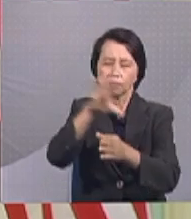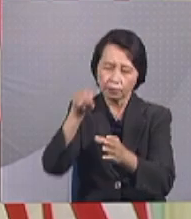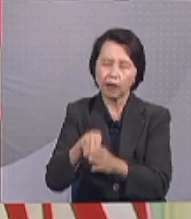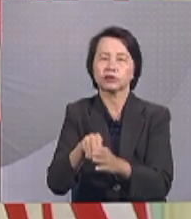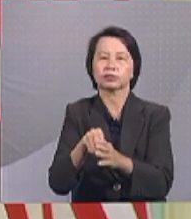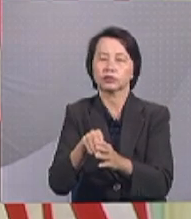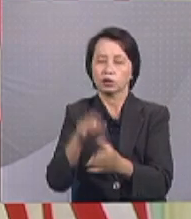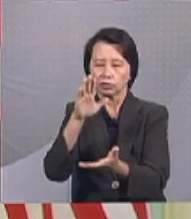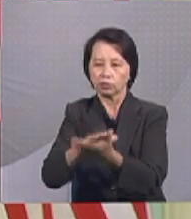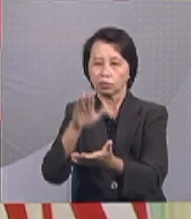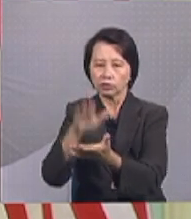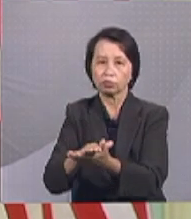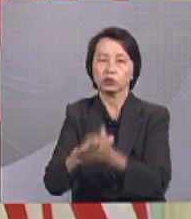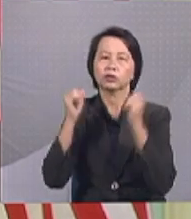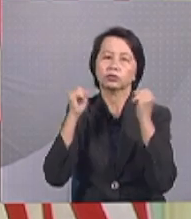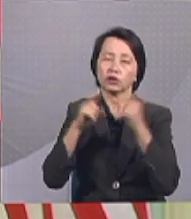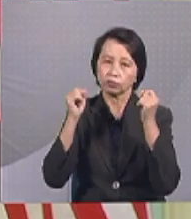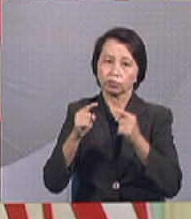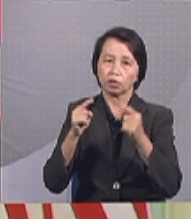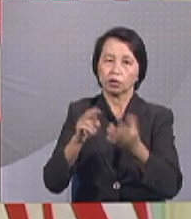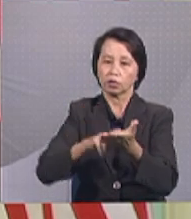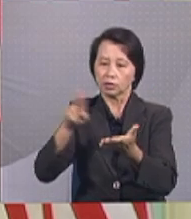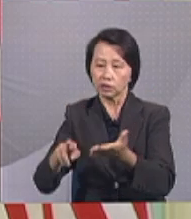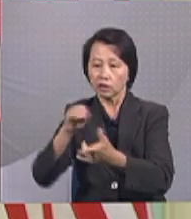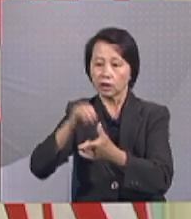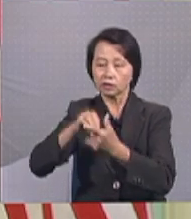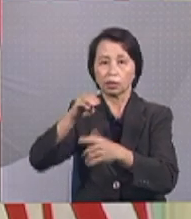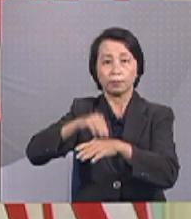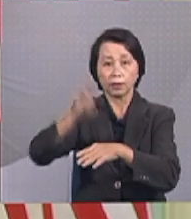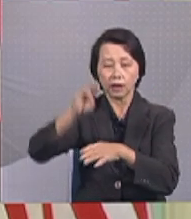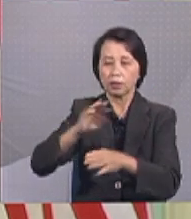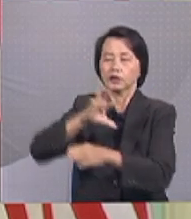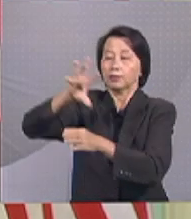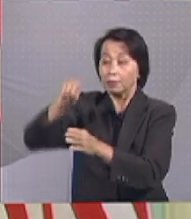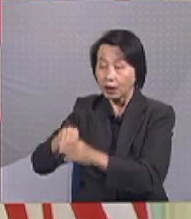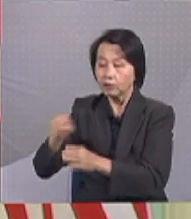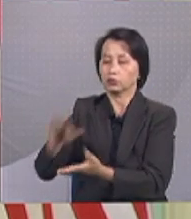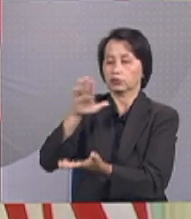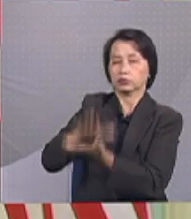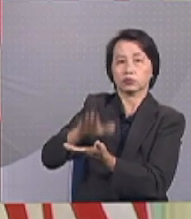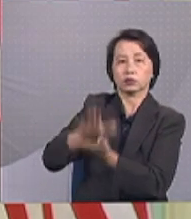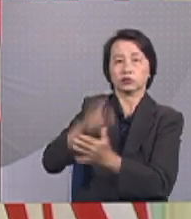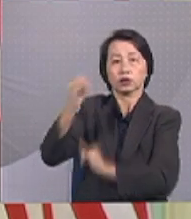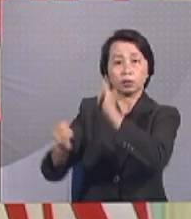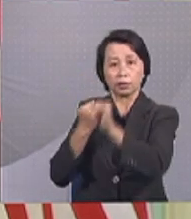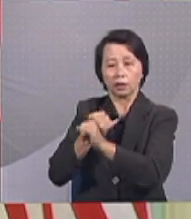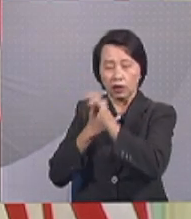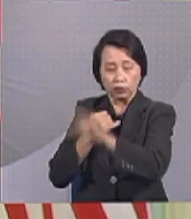juga sekolah-sekolah swasta rendah atau menengah, termasuk juga sekolah-sekolah